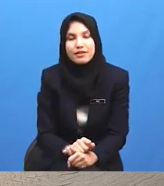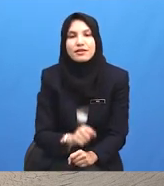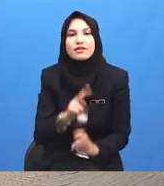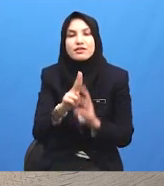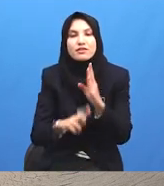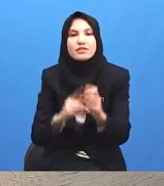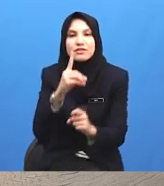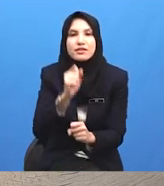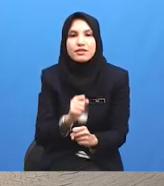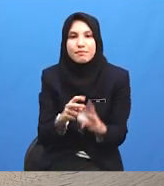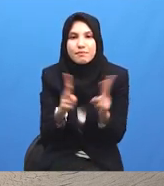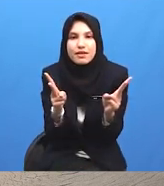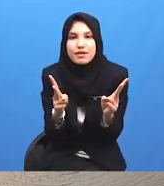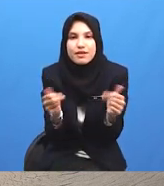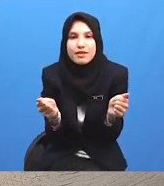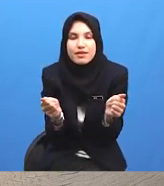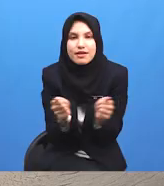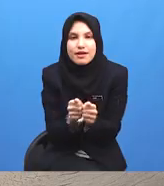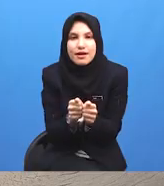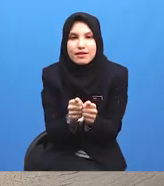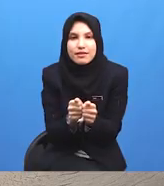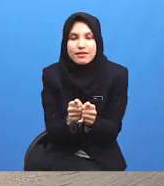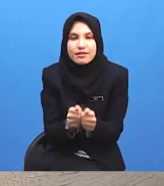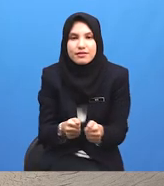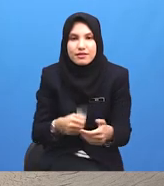adalah planet paling dekat dengan matahari.